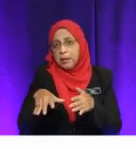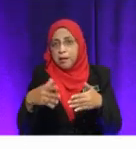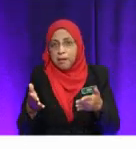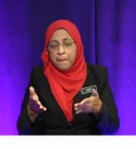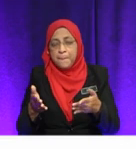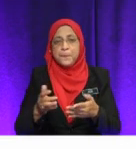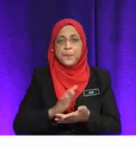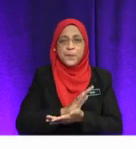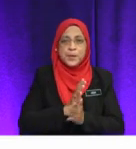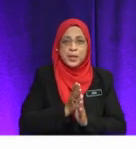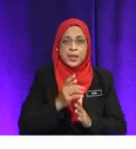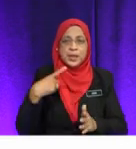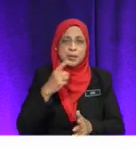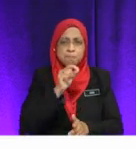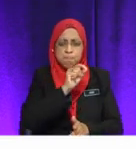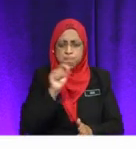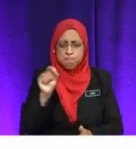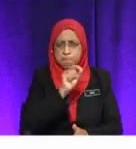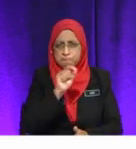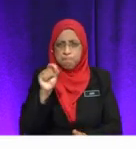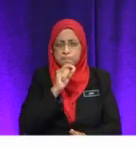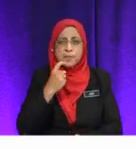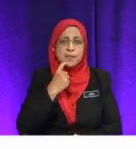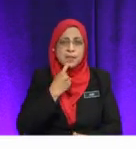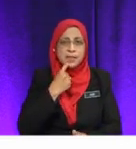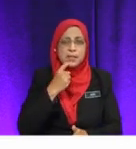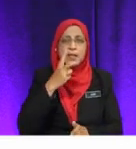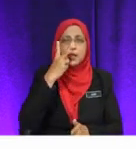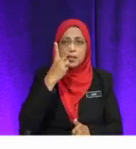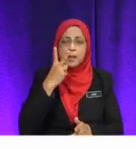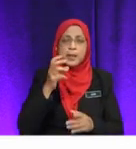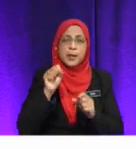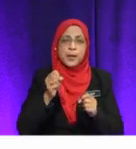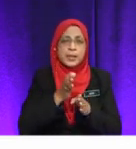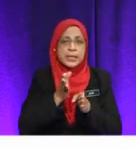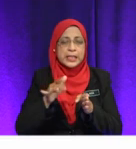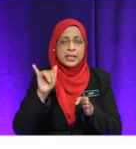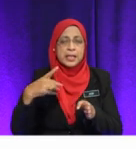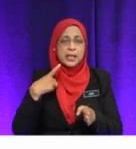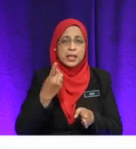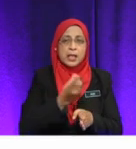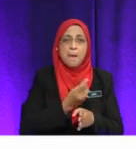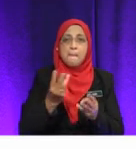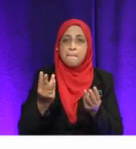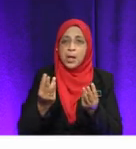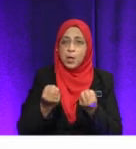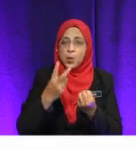apabila kita tebakan garis tersebut berhasil 8 dengan Sisi yang kita inginkan Oke